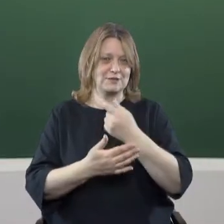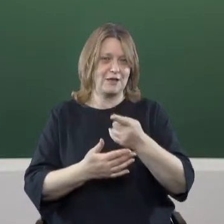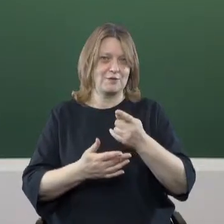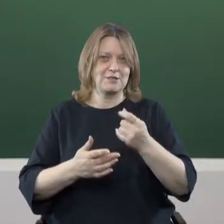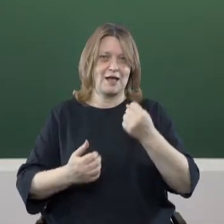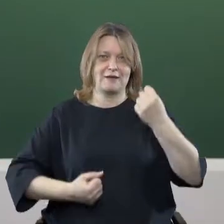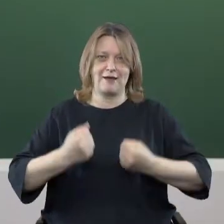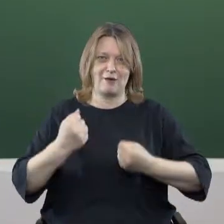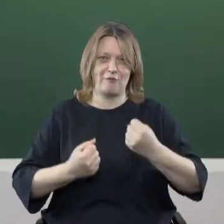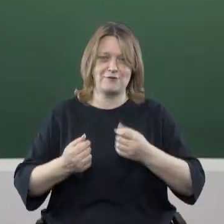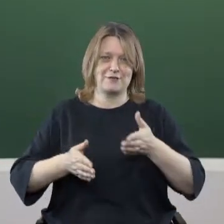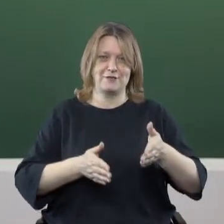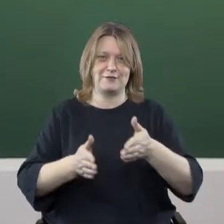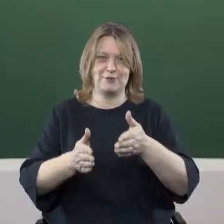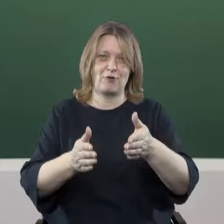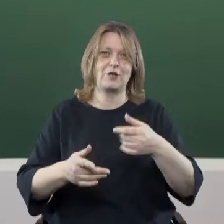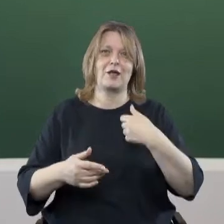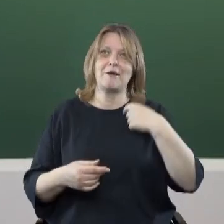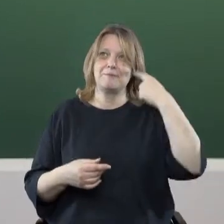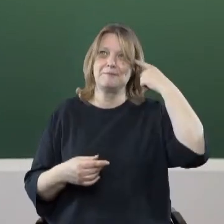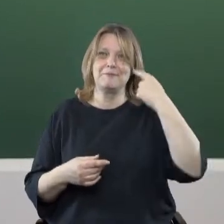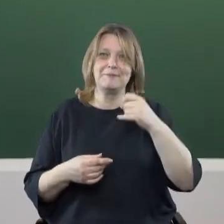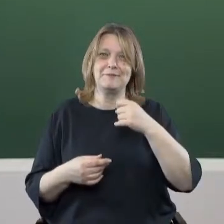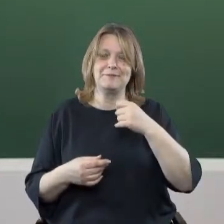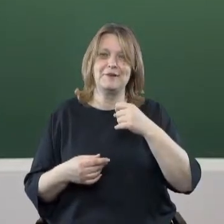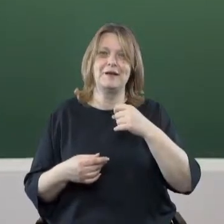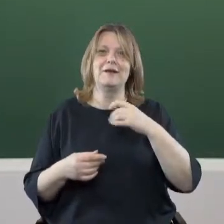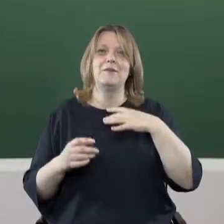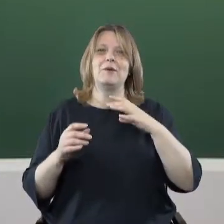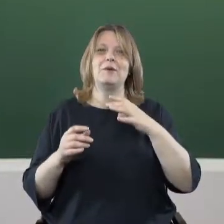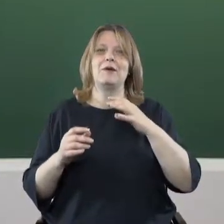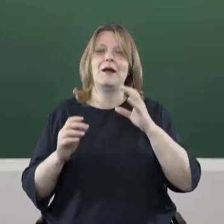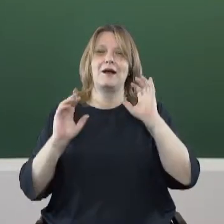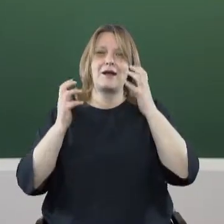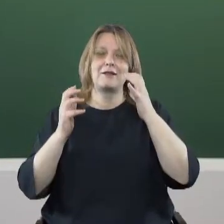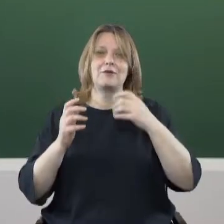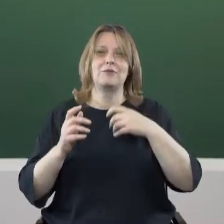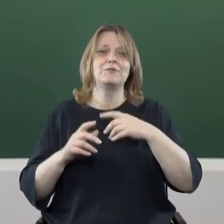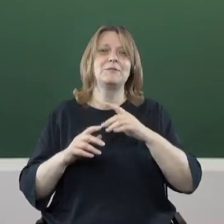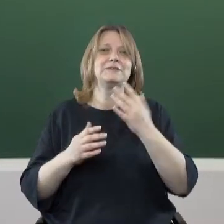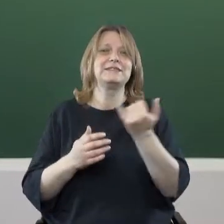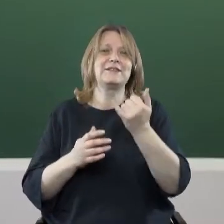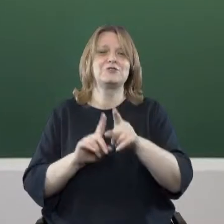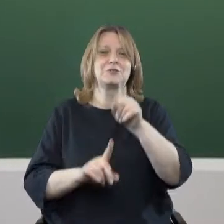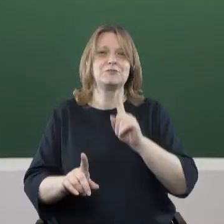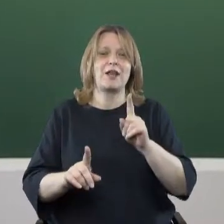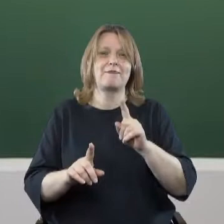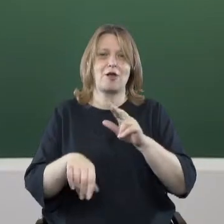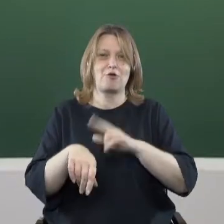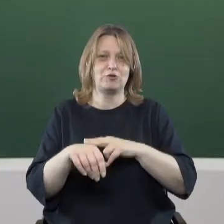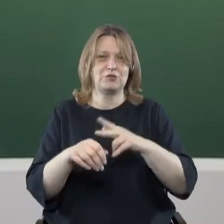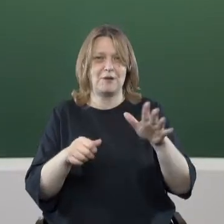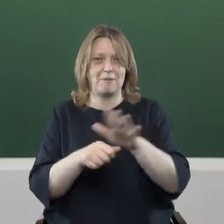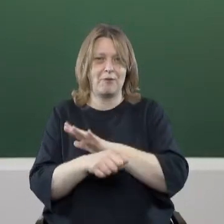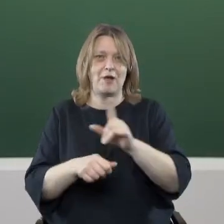kierowcom. Wystarczy wspomnieć kultową, słynną audycję tuż przed każdą pełną godziną w programie pierwszym Polskiego